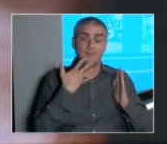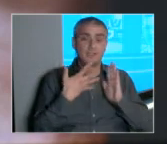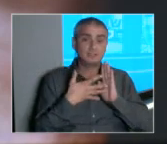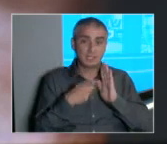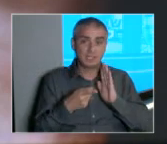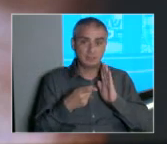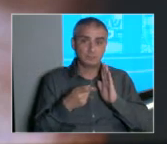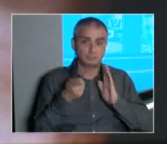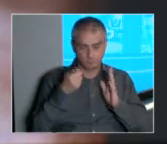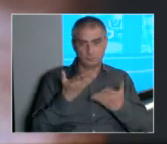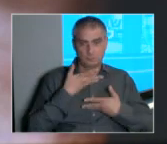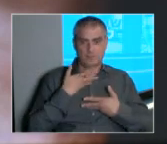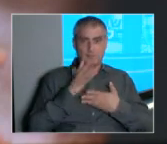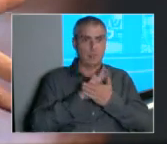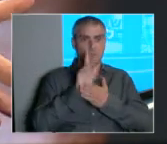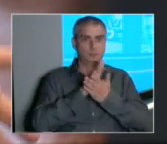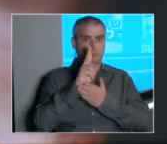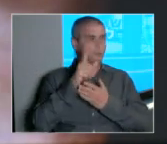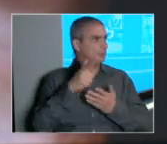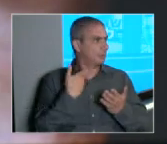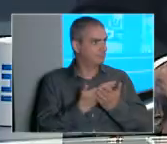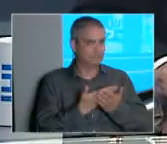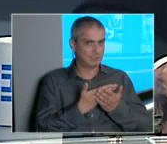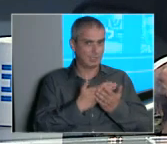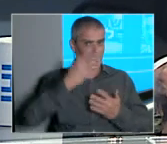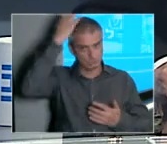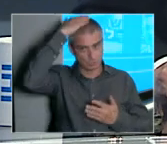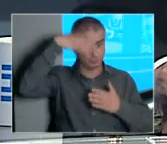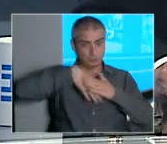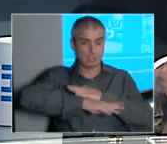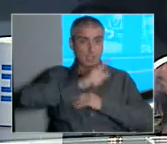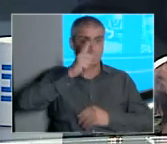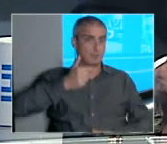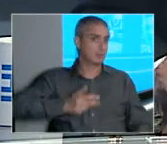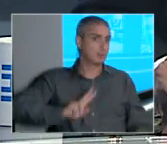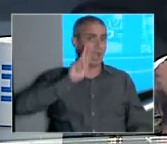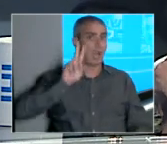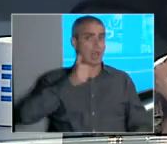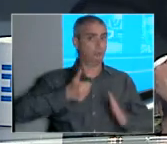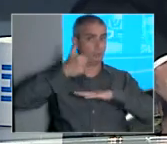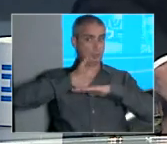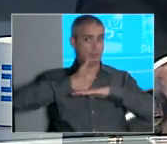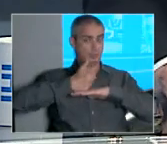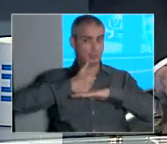שבסקרים האלו, שם מקבלים 11-12. אתה מציע בעצם לסמוטריץ' להיות תחת הילד שקד? אני לא מציע שום דבר.